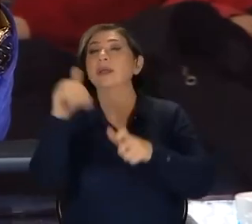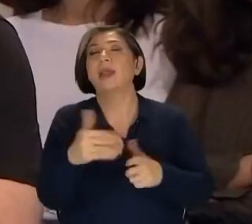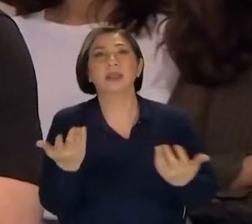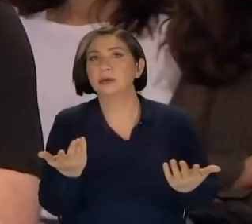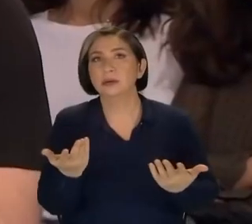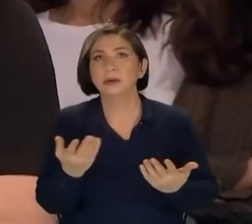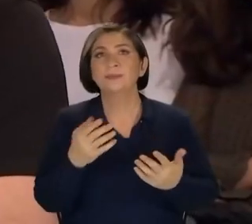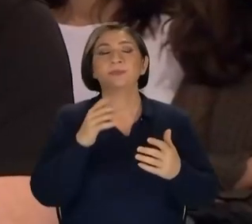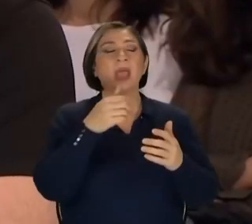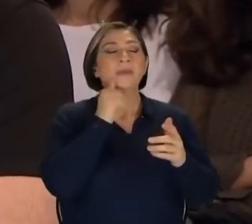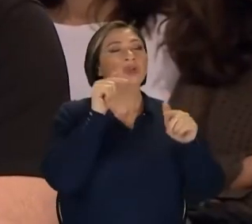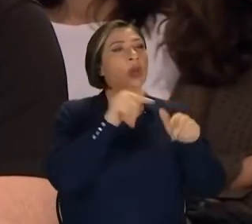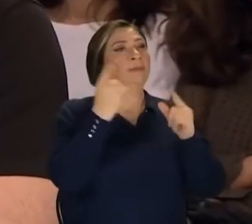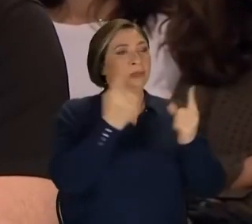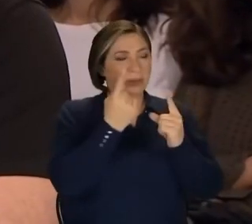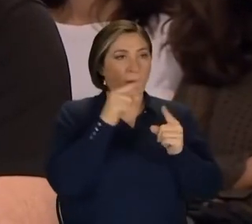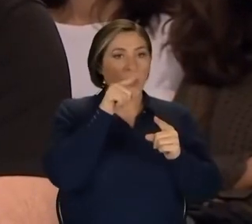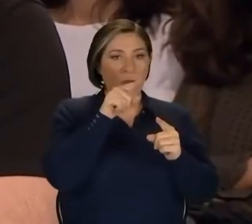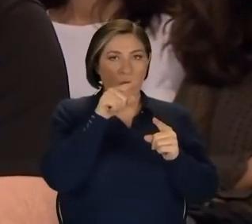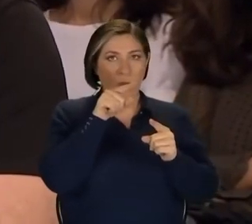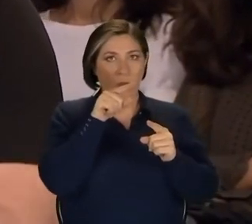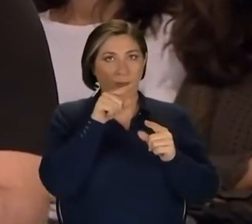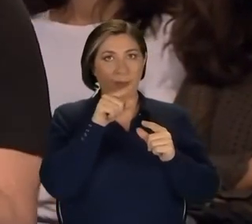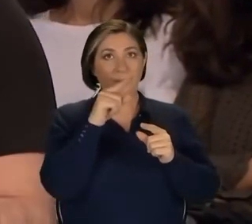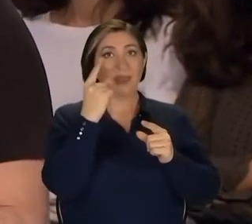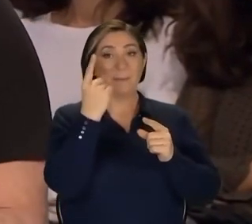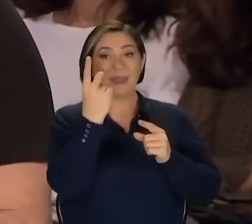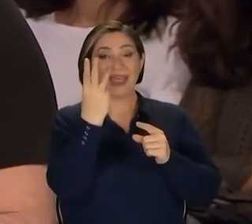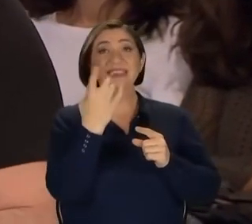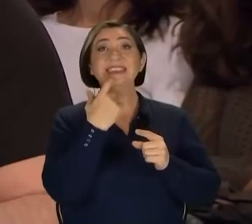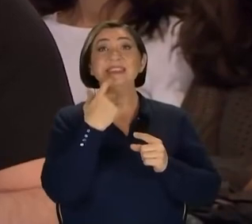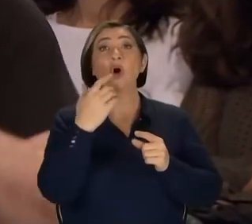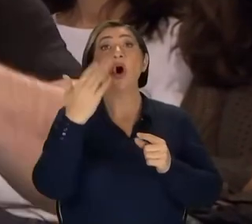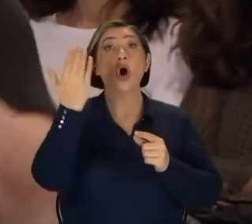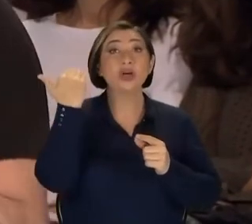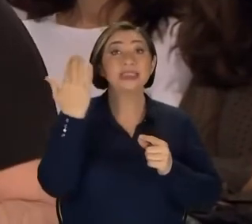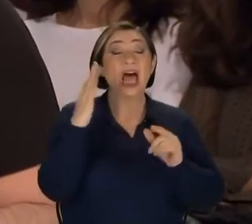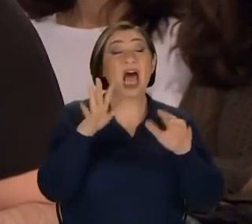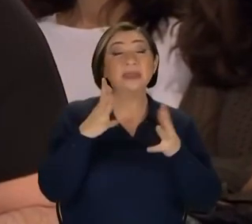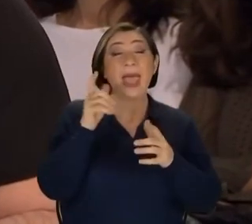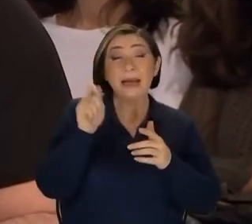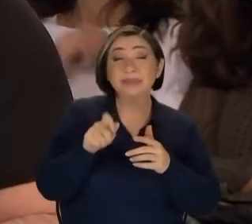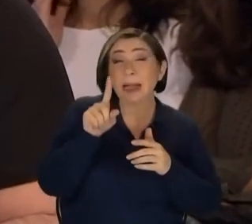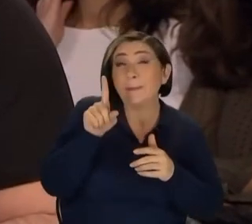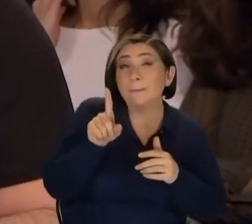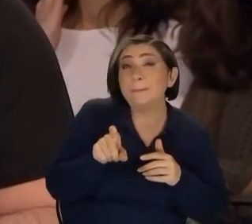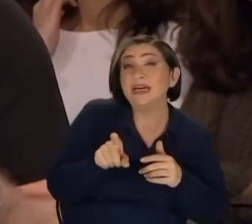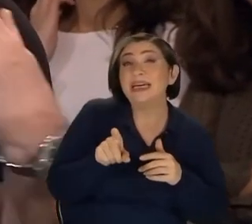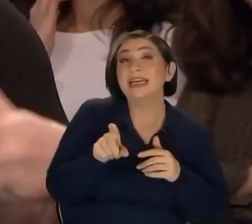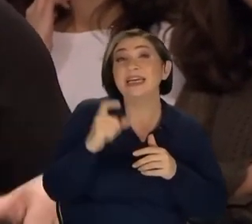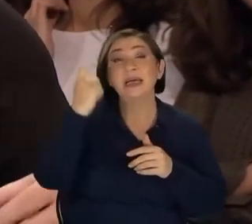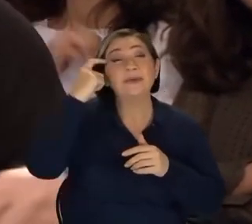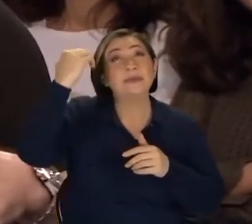şey. Bunlar birkaç yıl öncesinden acaba yapsak mı diye